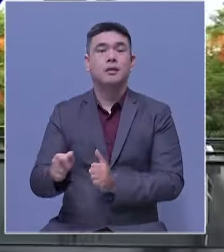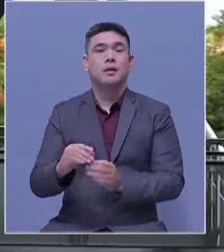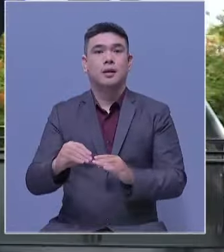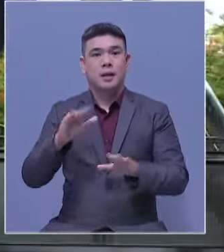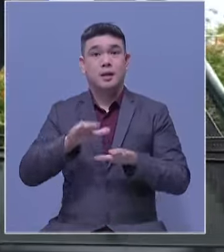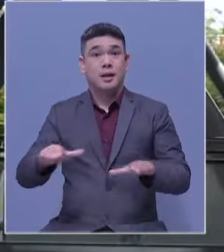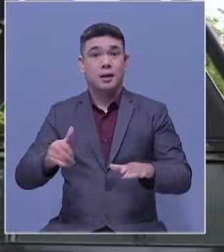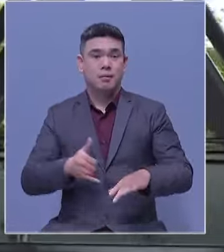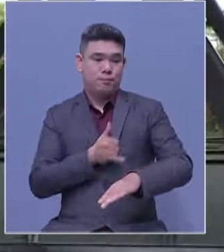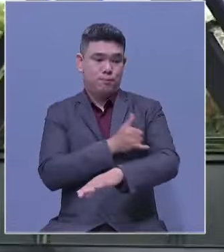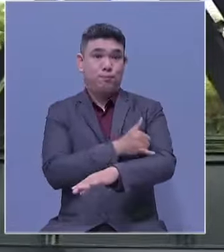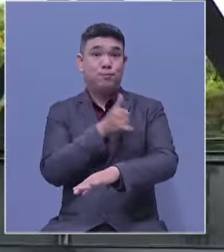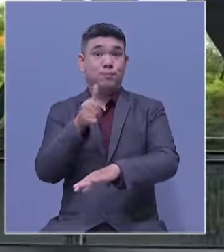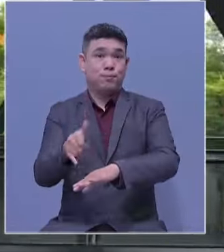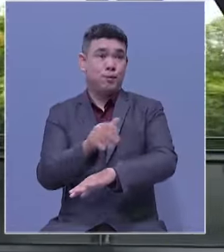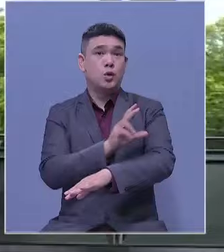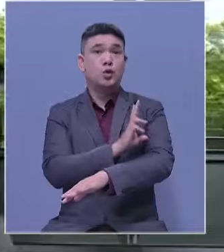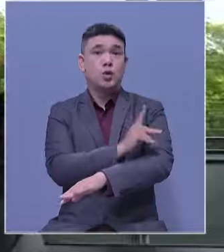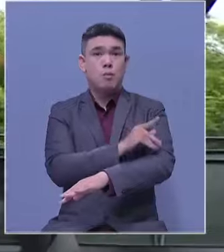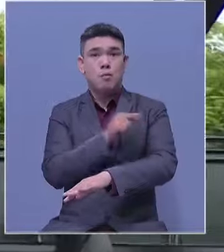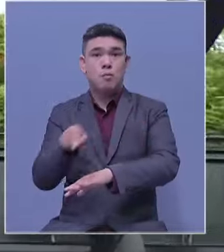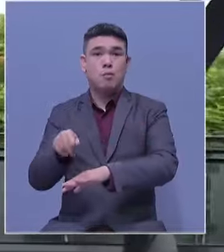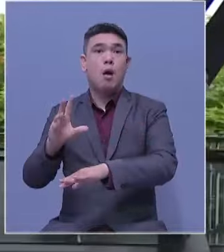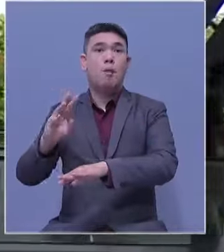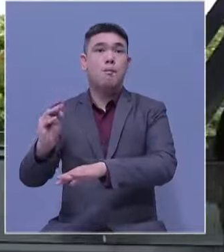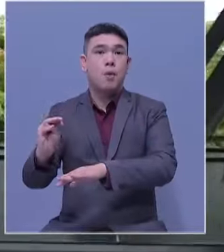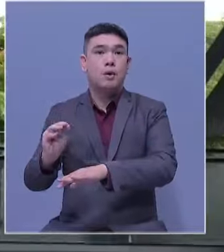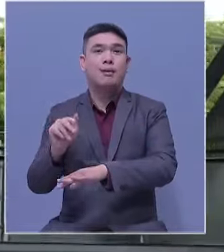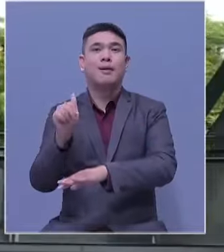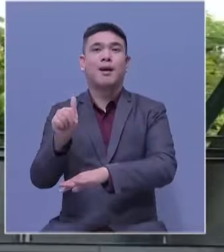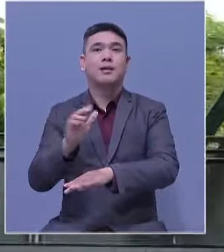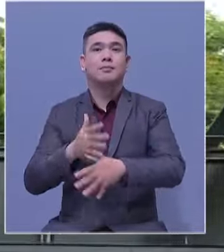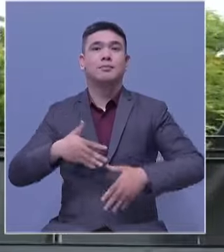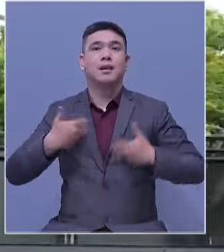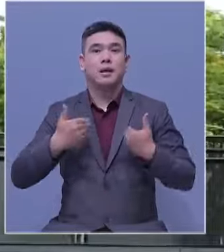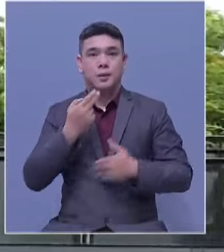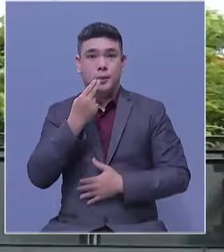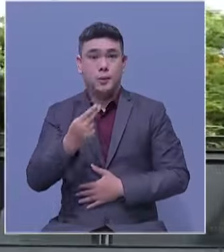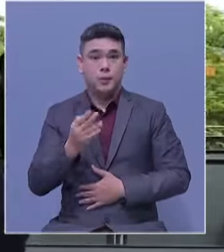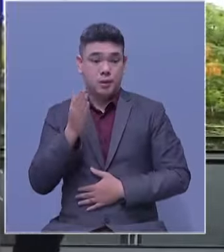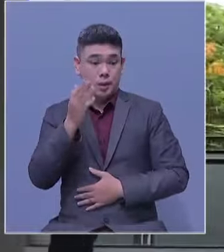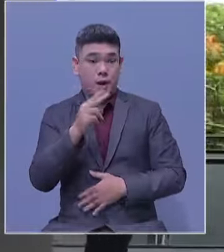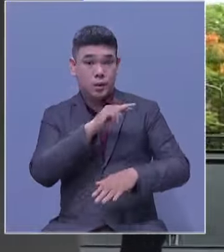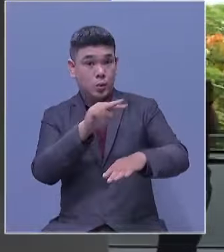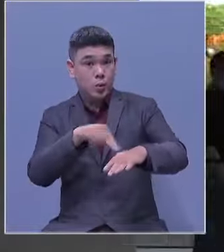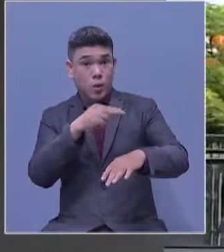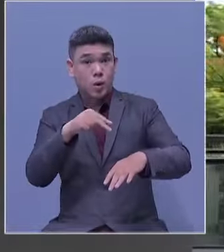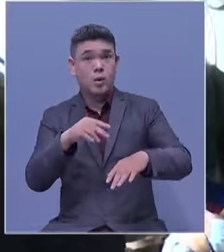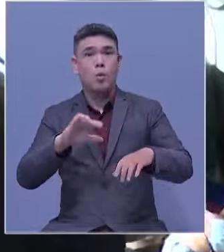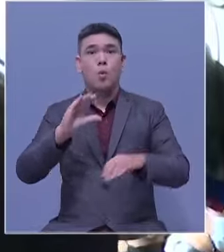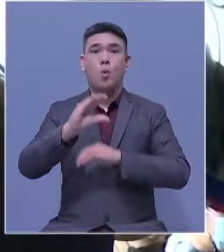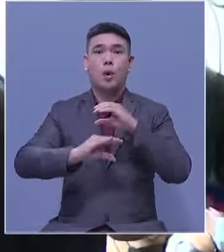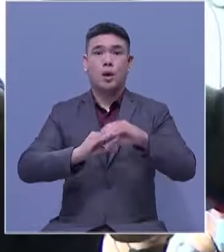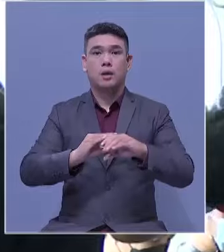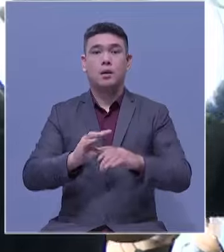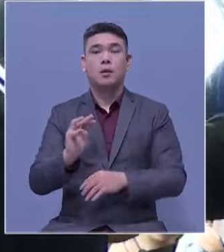เส้นทางรถไฟฟ้าเนี่ยสายสีชมพูสายสีม่วงก็จะใช้บริการได้ทันทีนะคะคุณสรพงษ์ยังได้ติดตามความคืบหน้าในการก่อสร้างโครงการรถไฟ